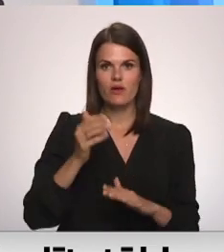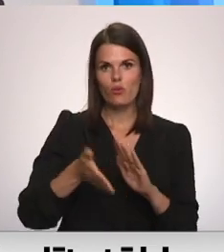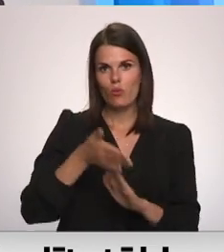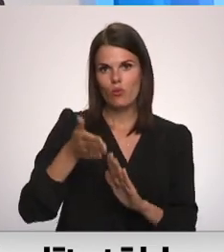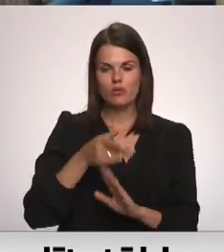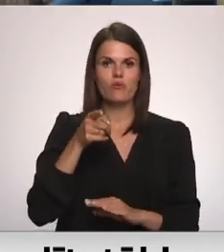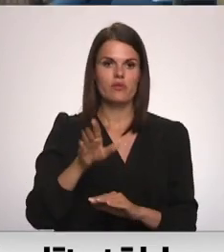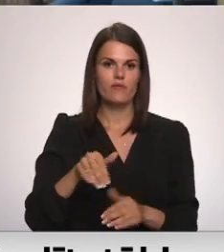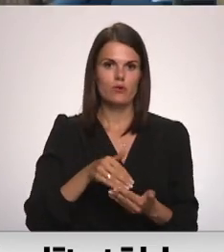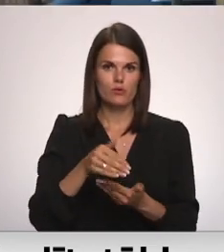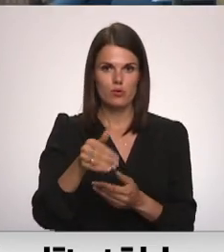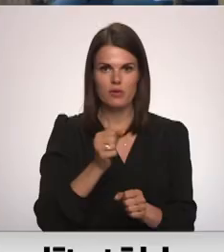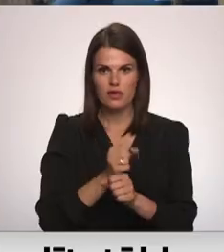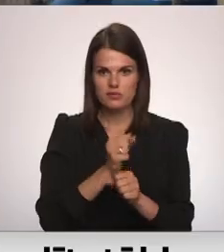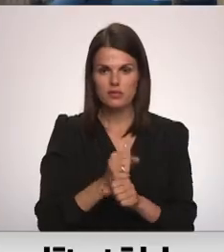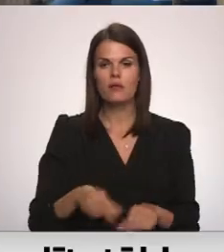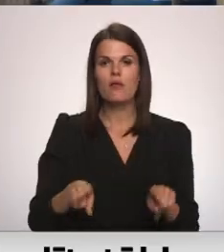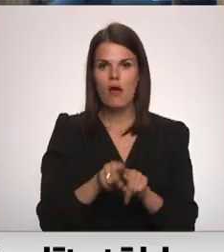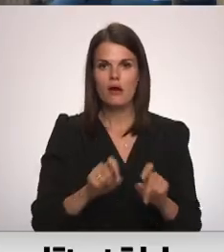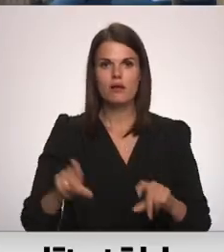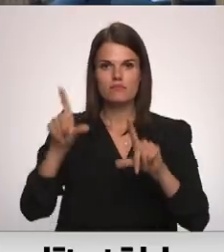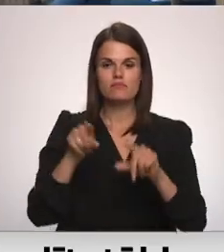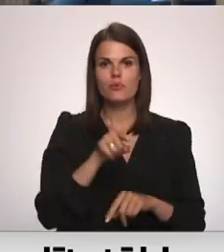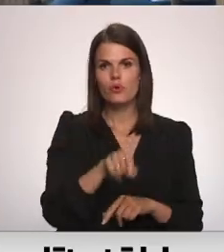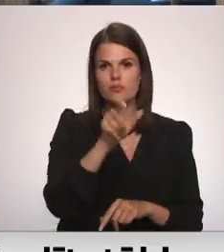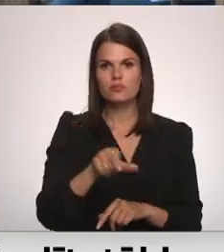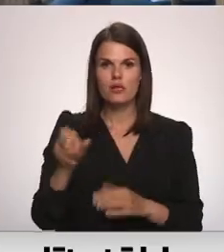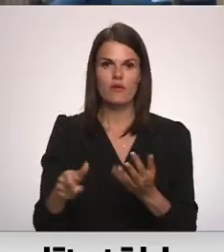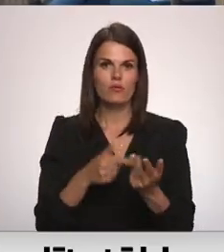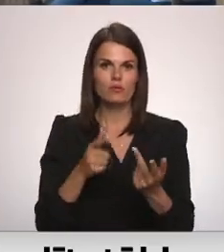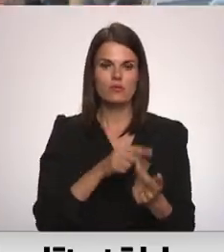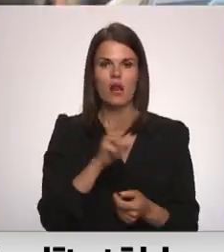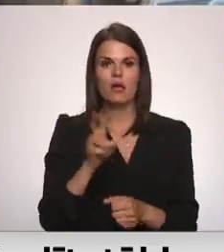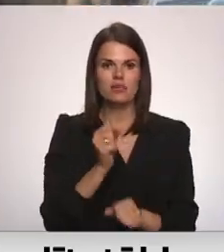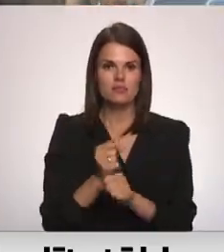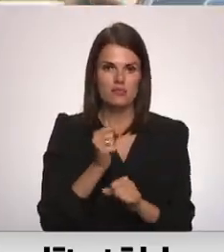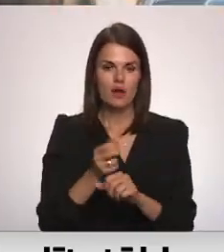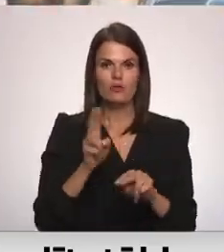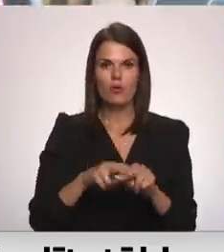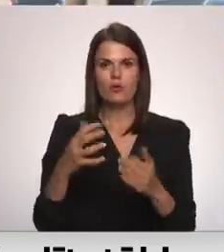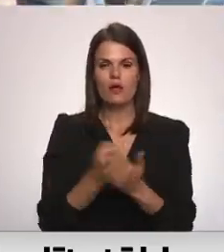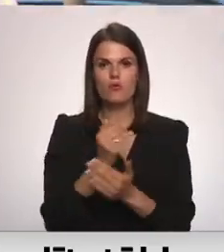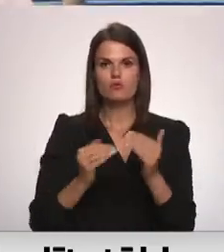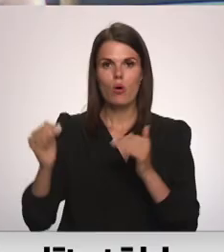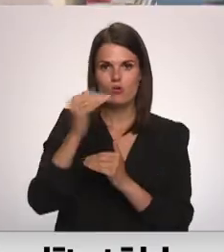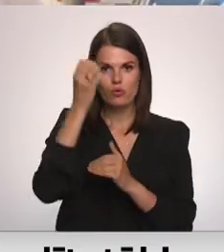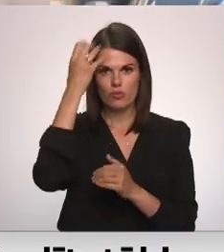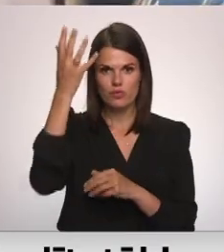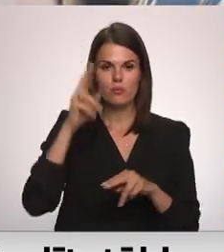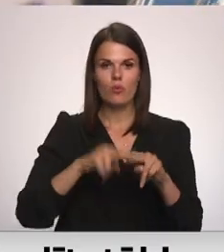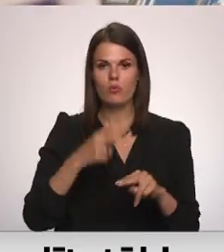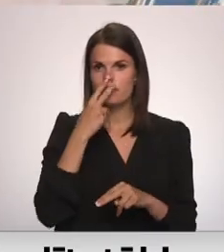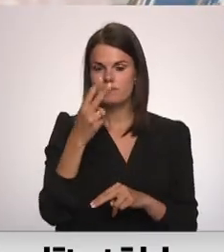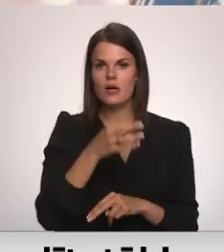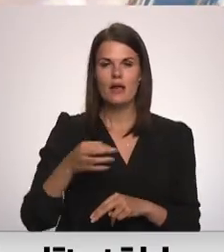arī turpin strādāt. Tāpat audzis to cilvēku īpatsvars, kas strādā un ir ieguvuši augstāko izglītību. Raugoties